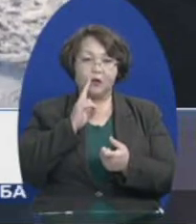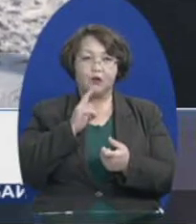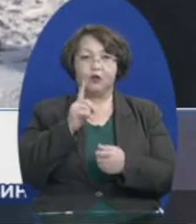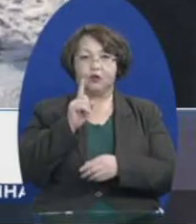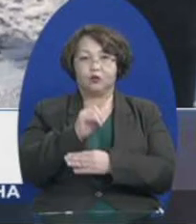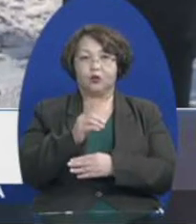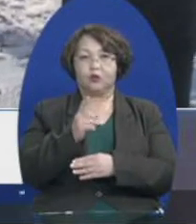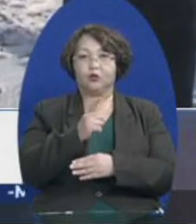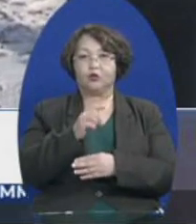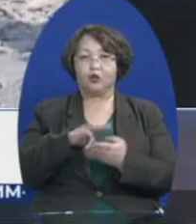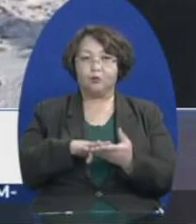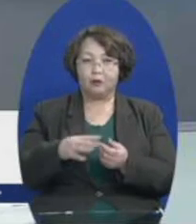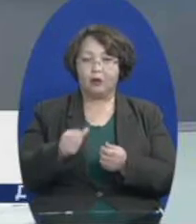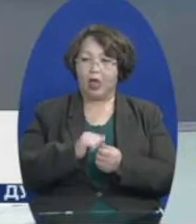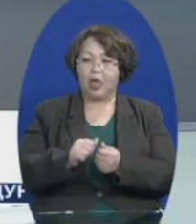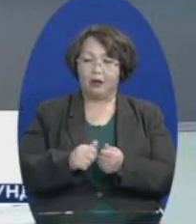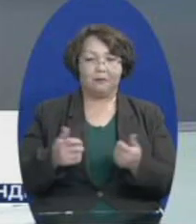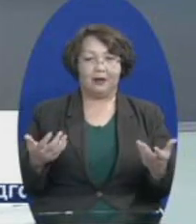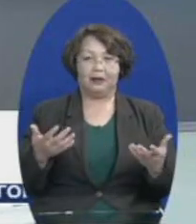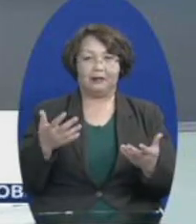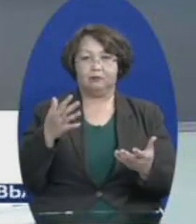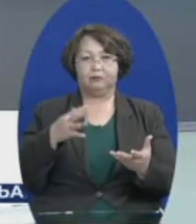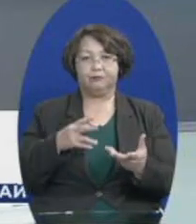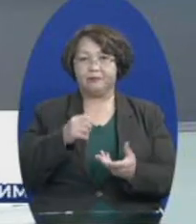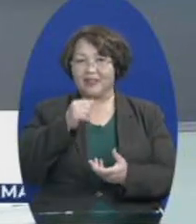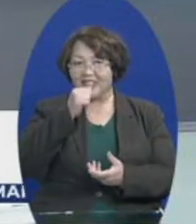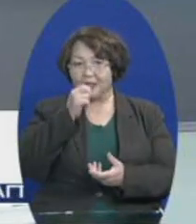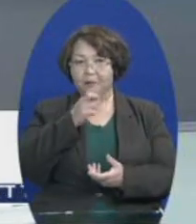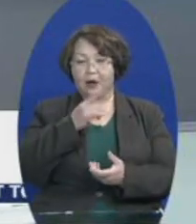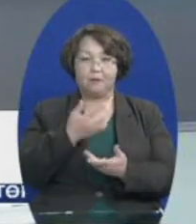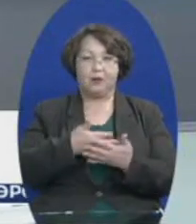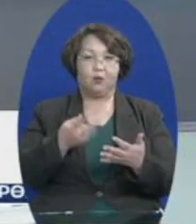мэд олон зардал буурах юм байна. За цаашлаад бараа бүтээгдэхүүний үн буурхаас боломж бүрдэж байна.